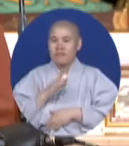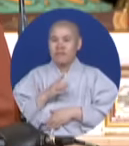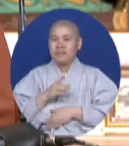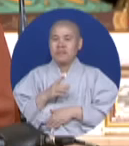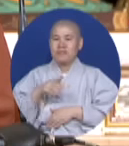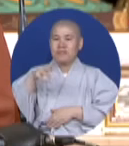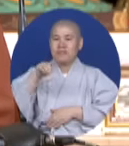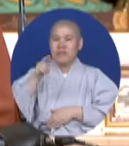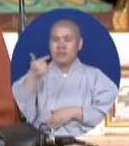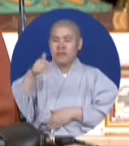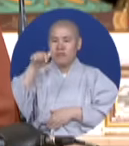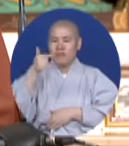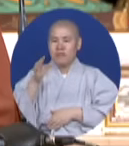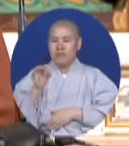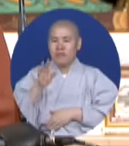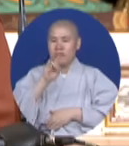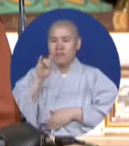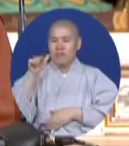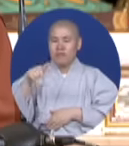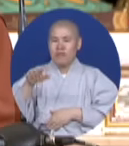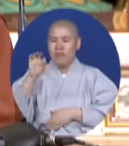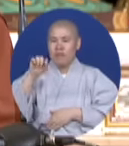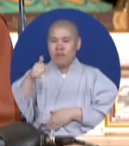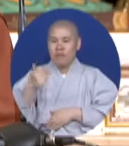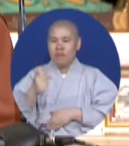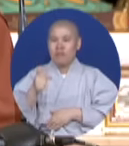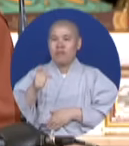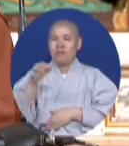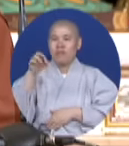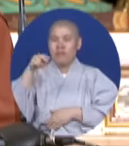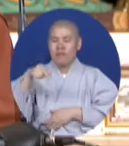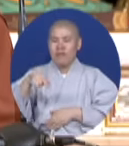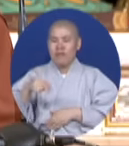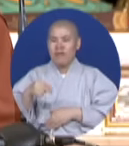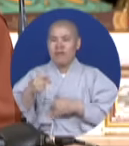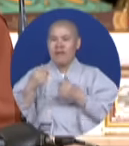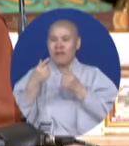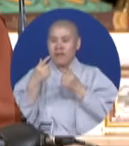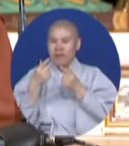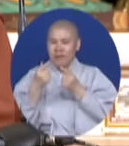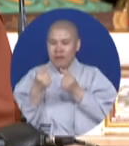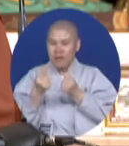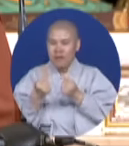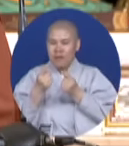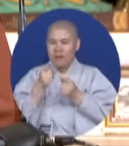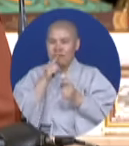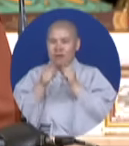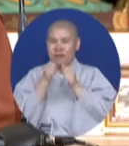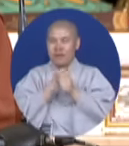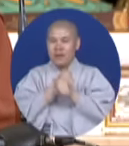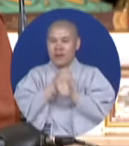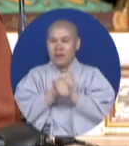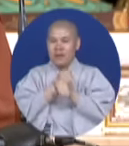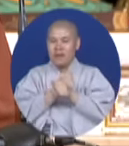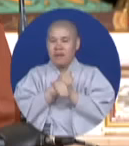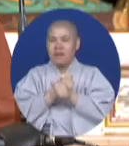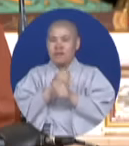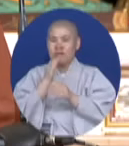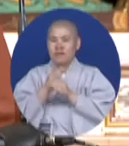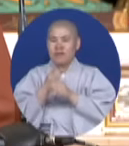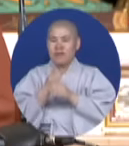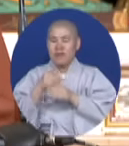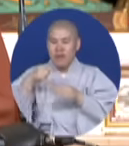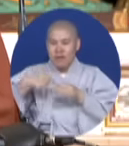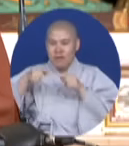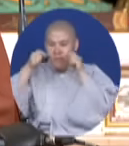천공 백운 이런 말만 하나 깊이 깨달으면 여기에 불교가 인연법이